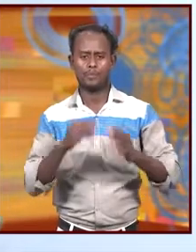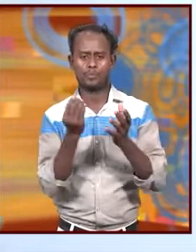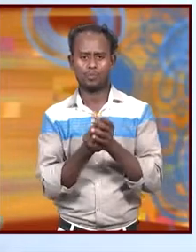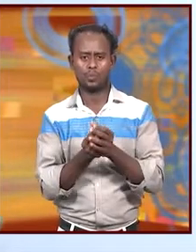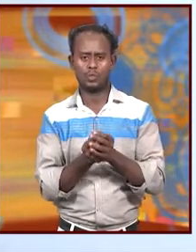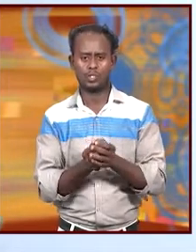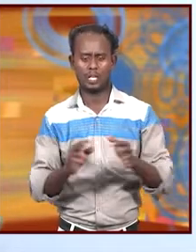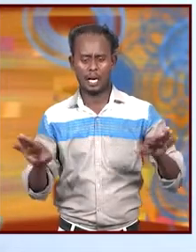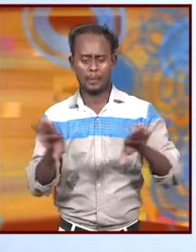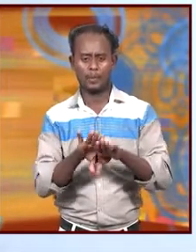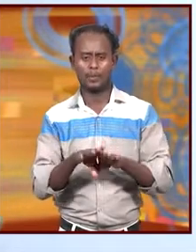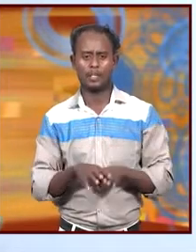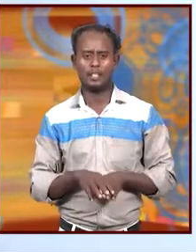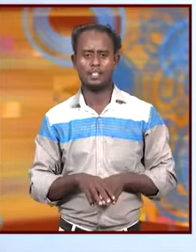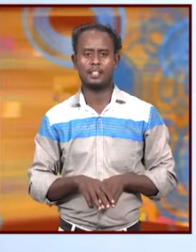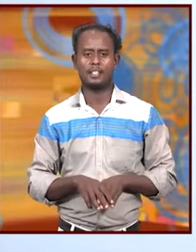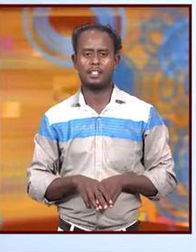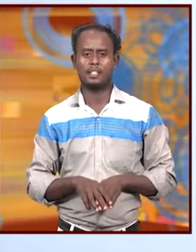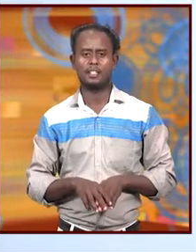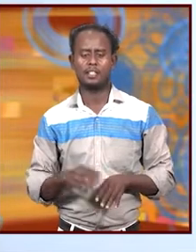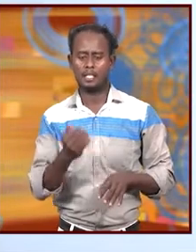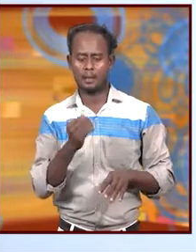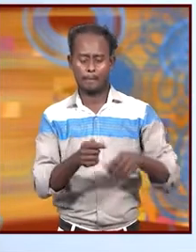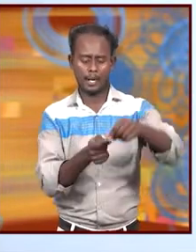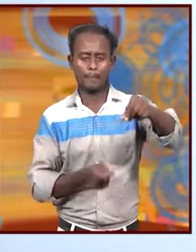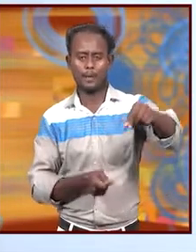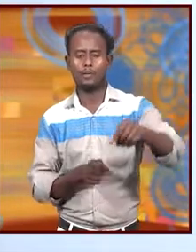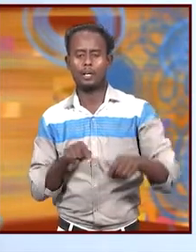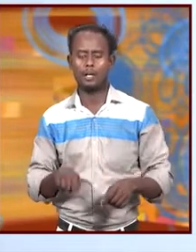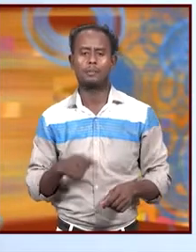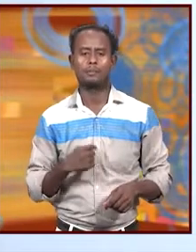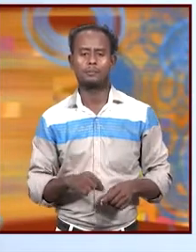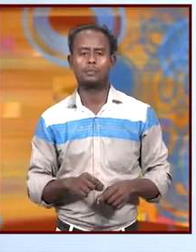வடிவத்தில் அடைபட்டுள்ள இதனுடைய பரப்பளவை நாம்